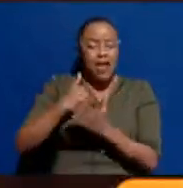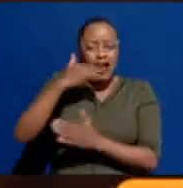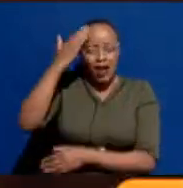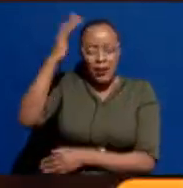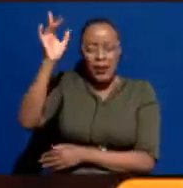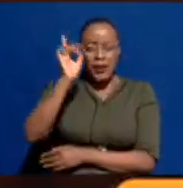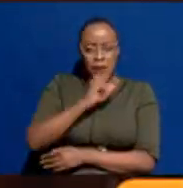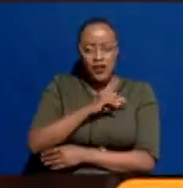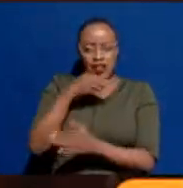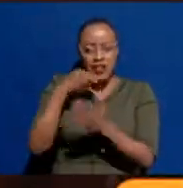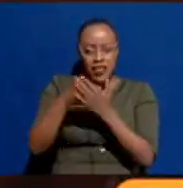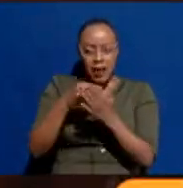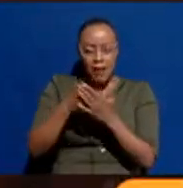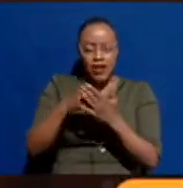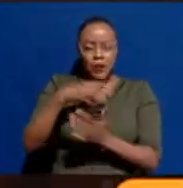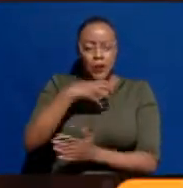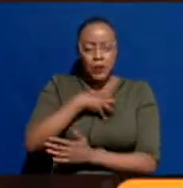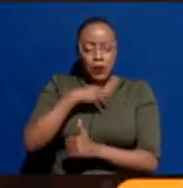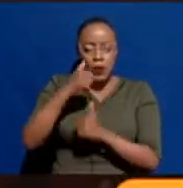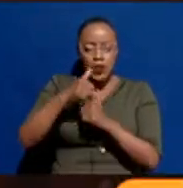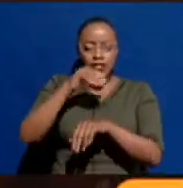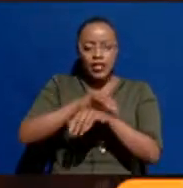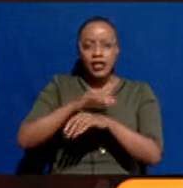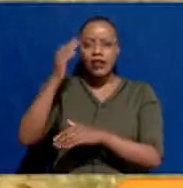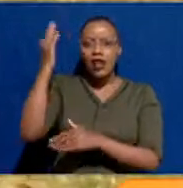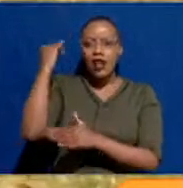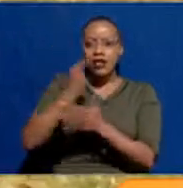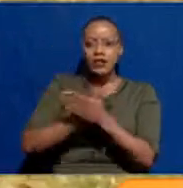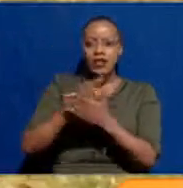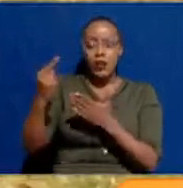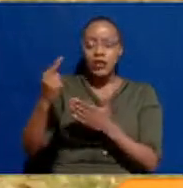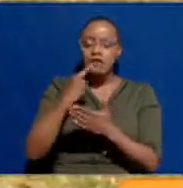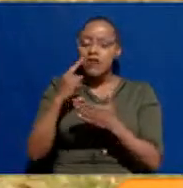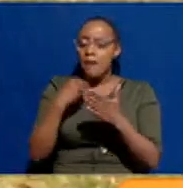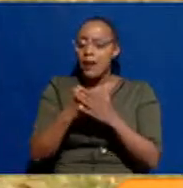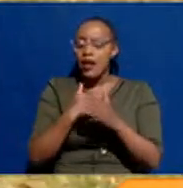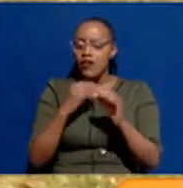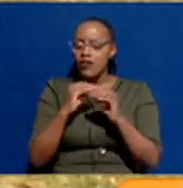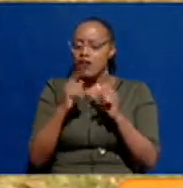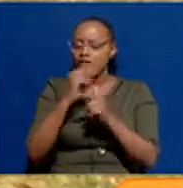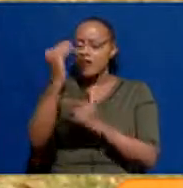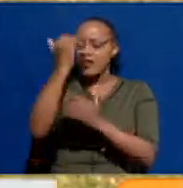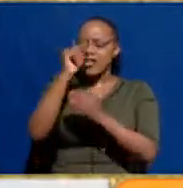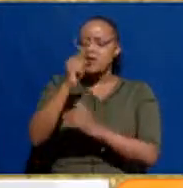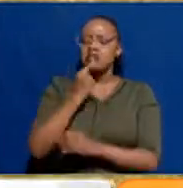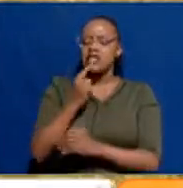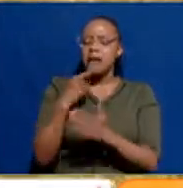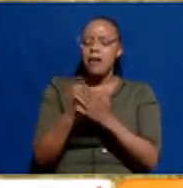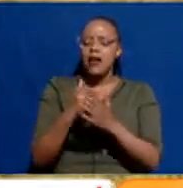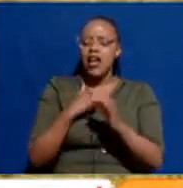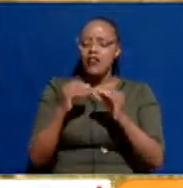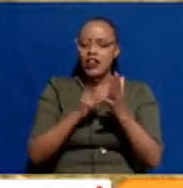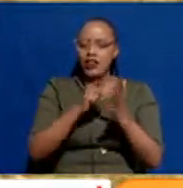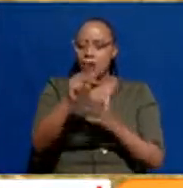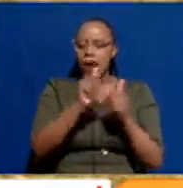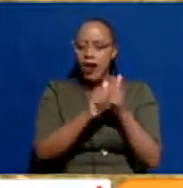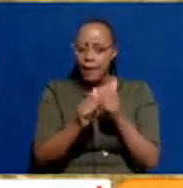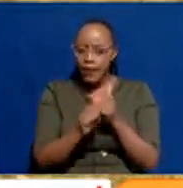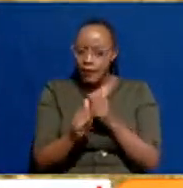ufahamu kuhusu fedha za kustaafu walizopata wiki jana. Tuambia kuna pesa, wakaniuliza unasema una pesa na unanunua